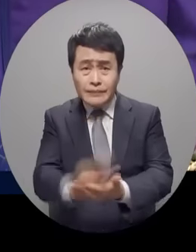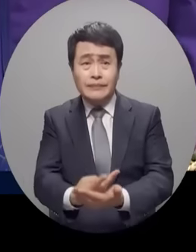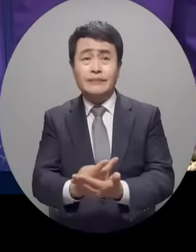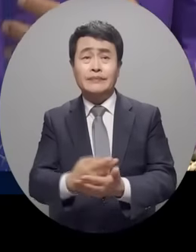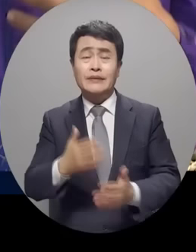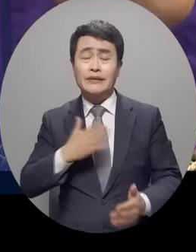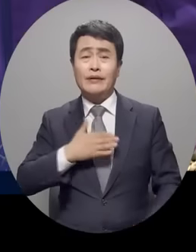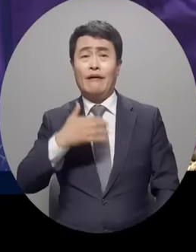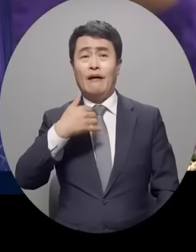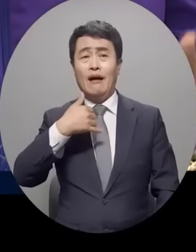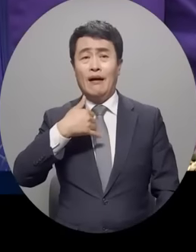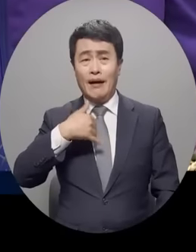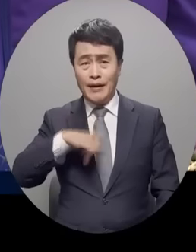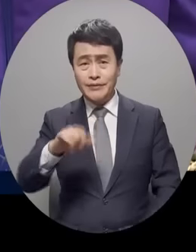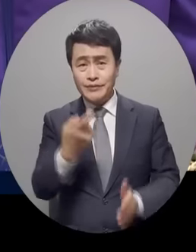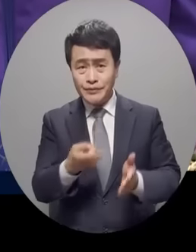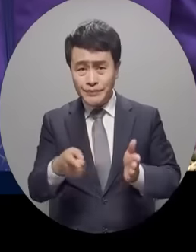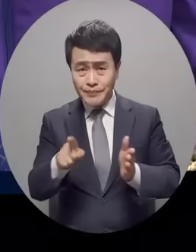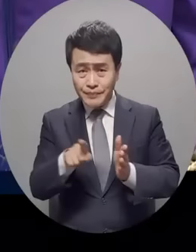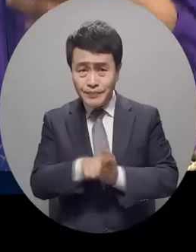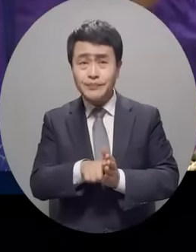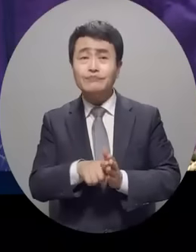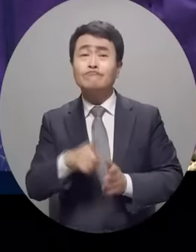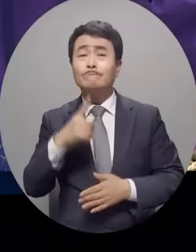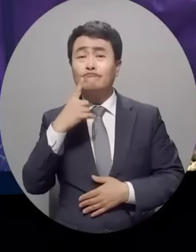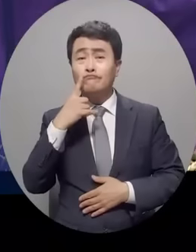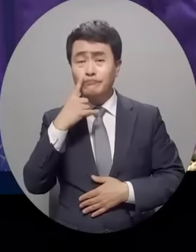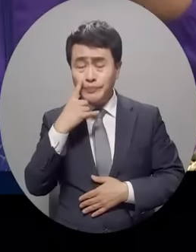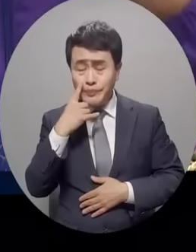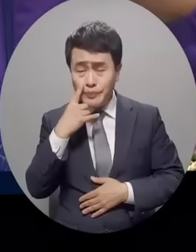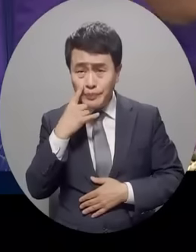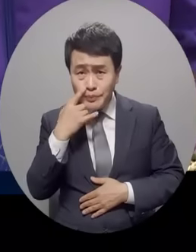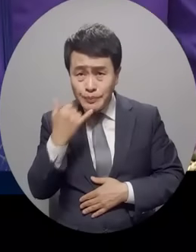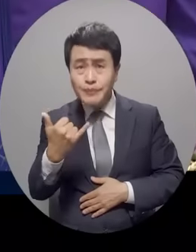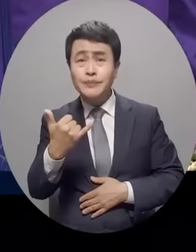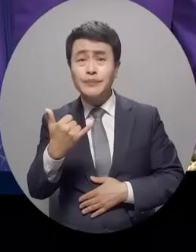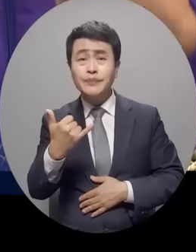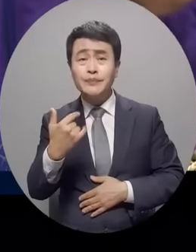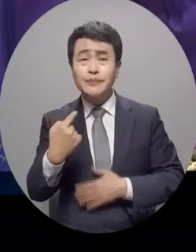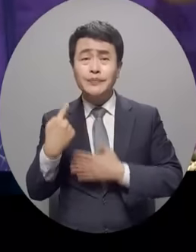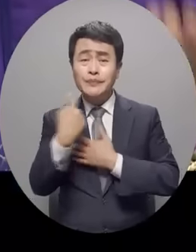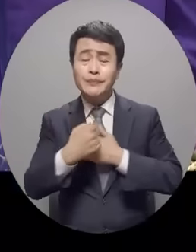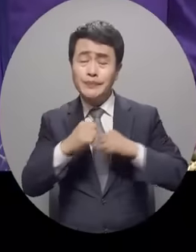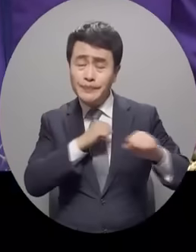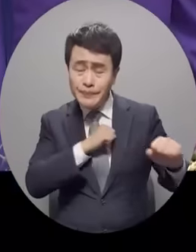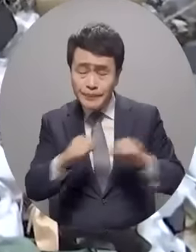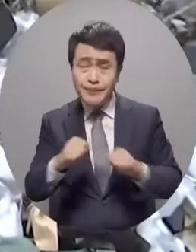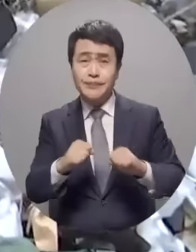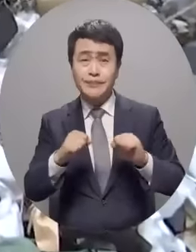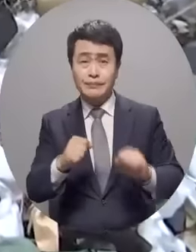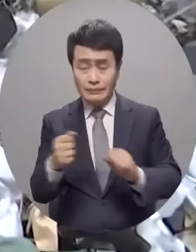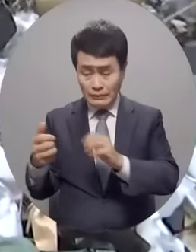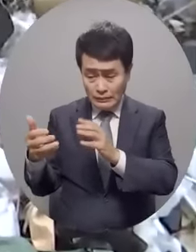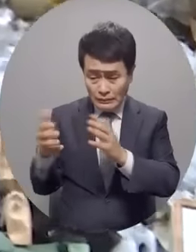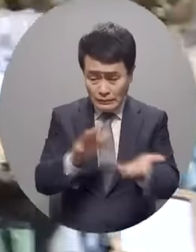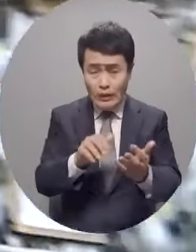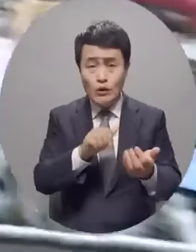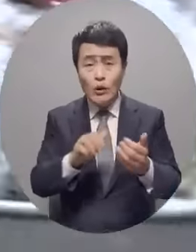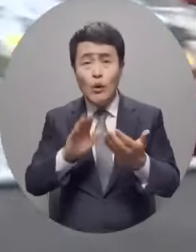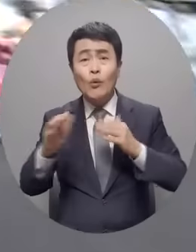저희 아이들을 위해서 이렇게 부모가 행동하고 있다. 참사로 목숨을 잃은